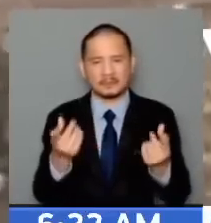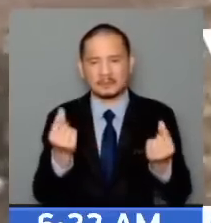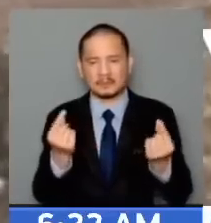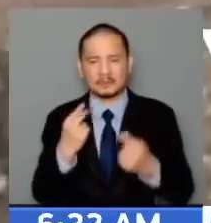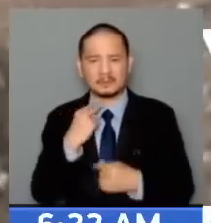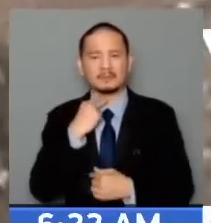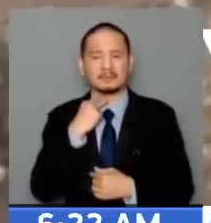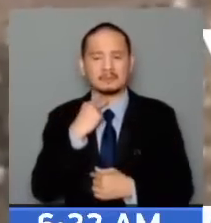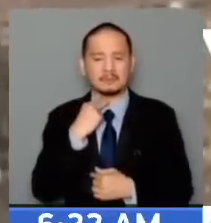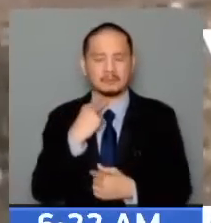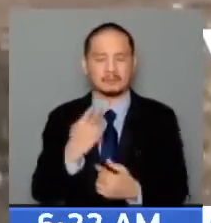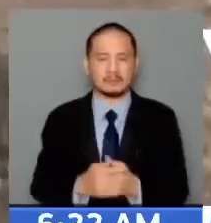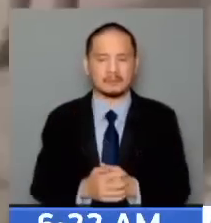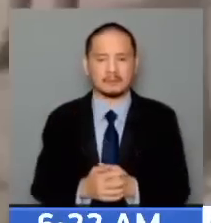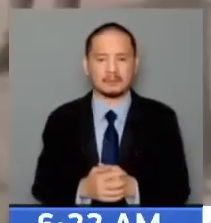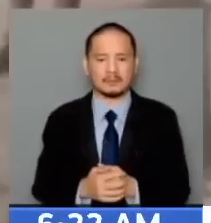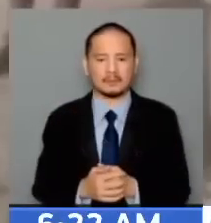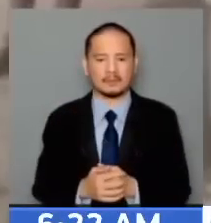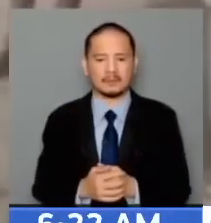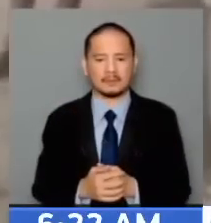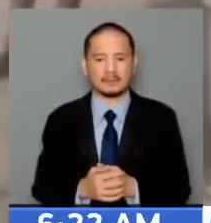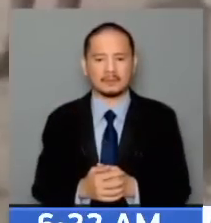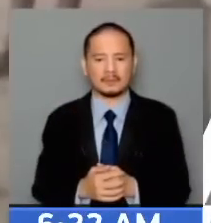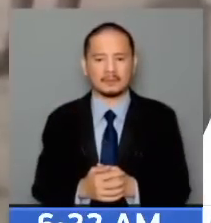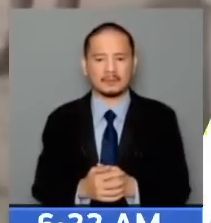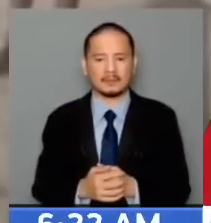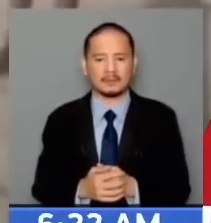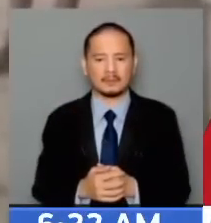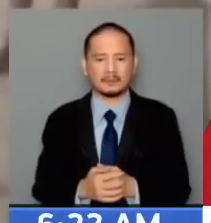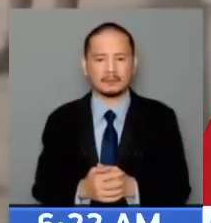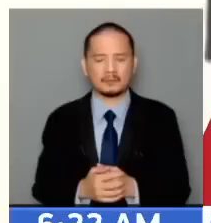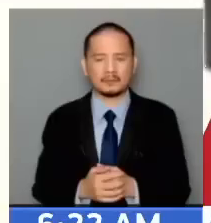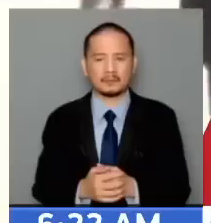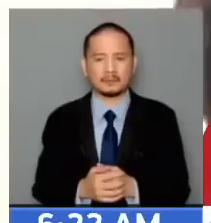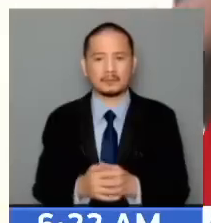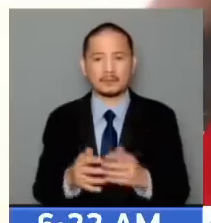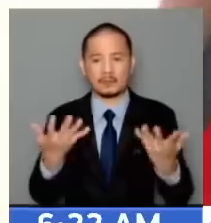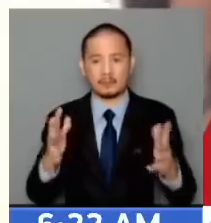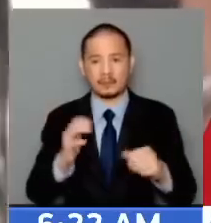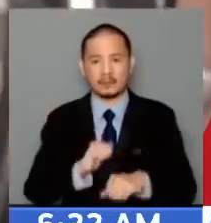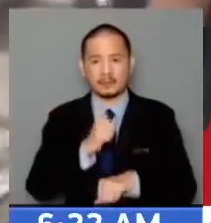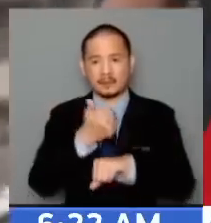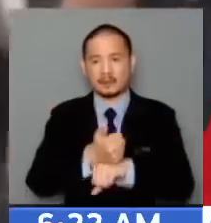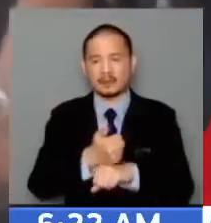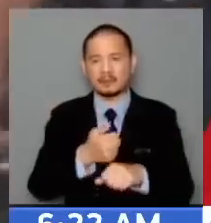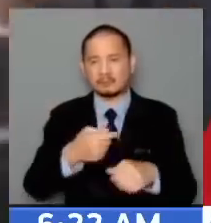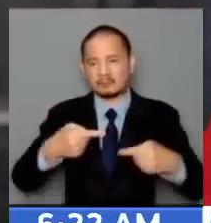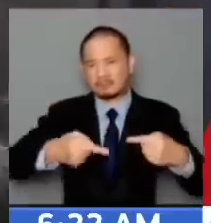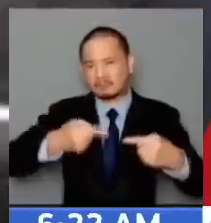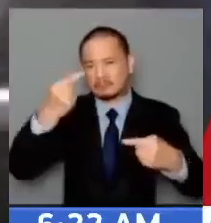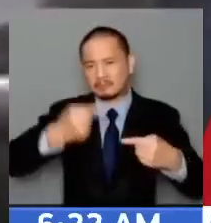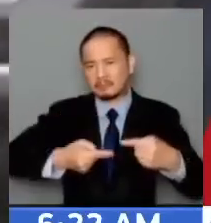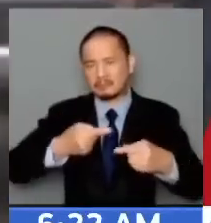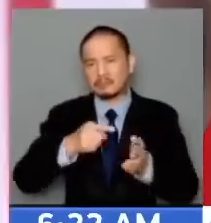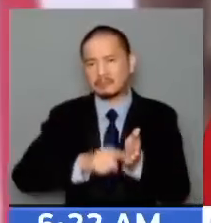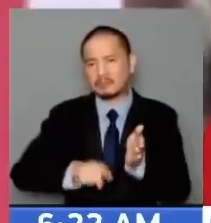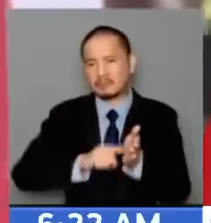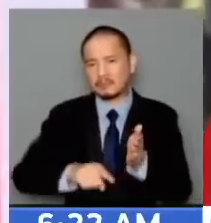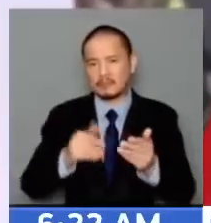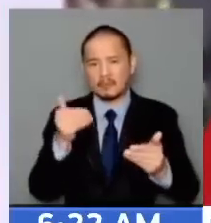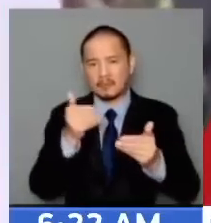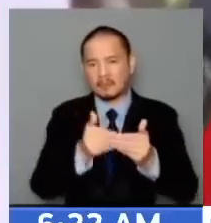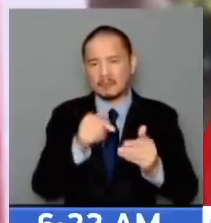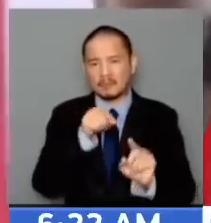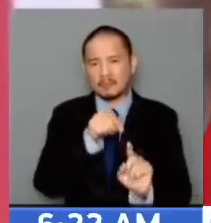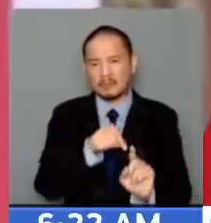Pangutangan mo, ha, wala. Naglagay na rin ang border control checkpoint ang mga kalapit na bayan sa Oton. Nakaalerto na